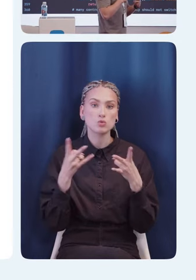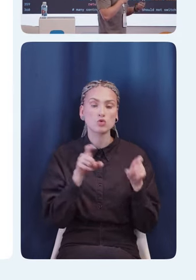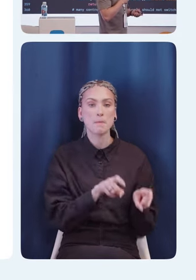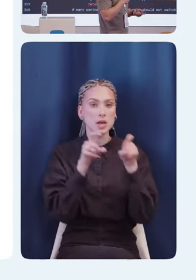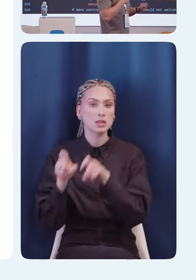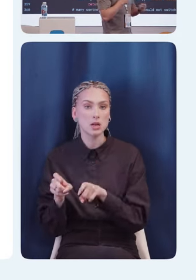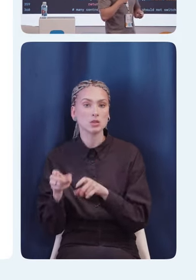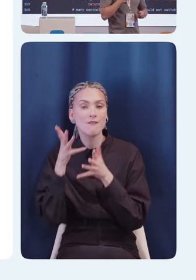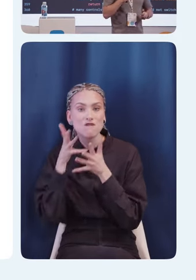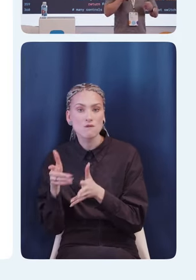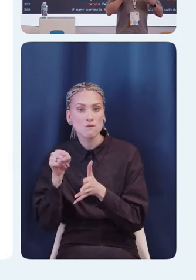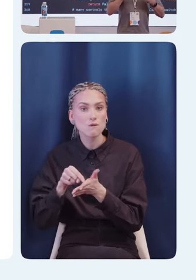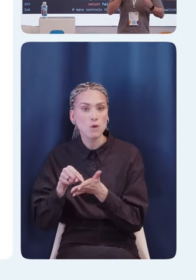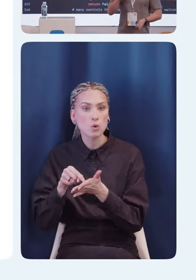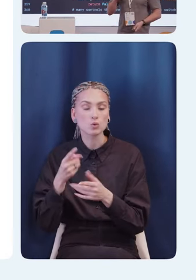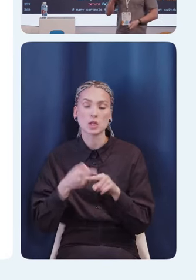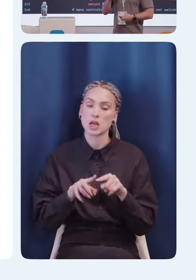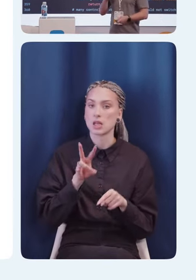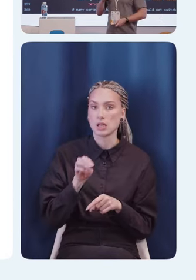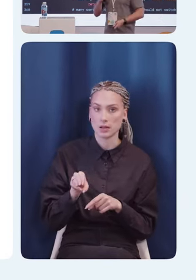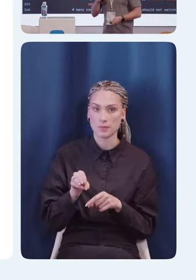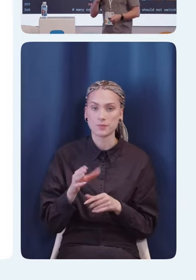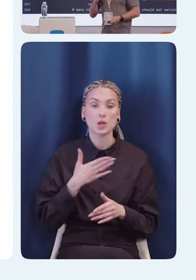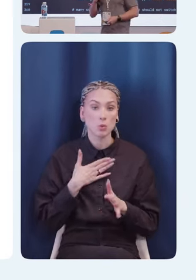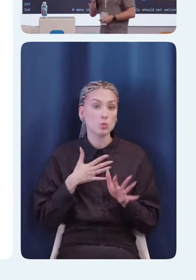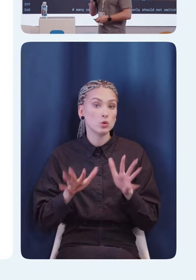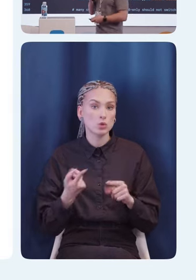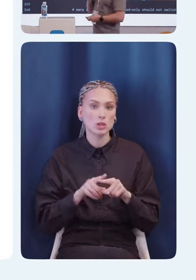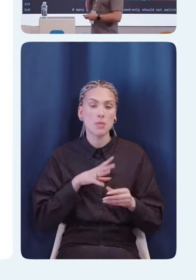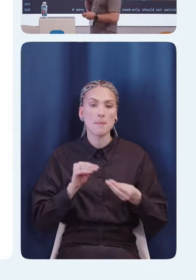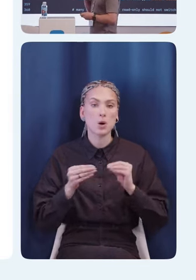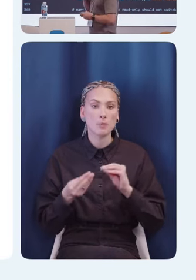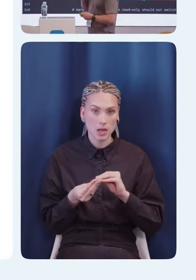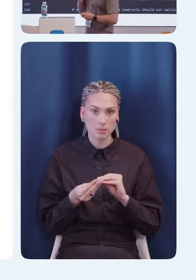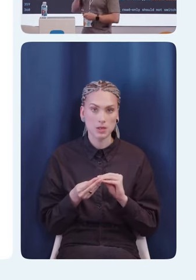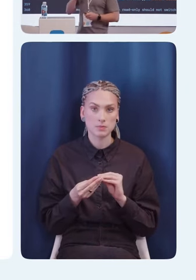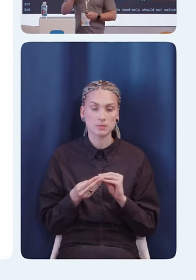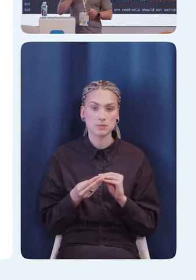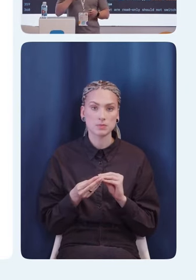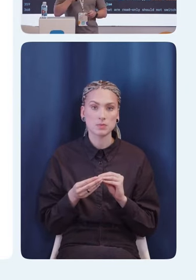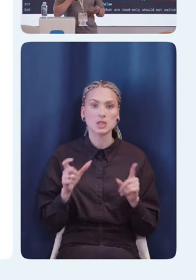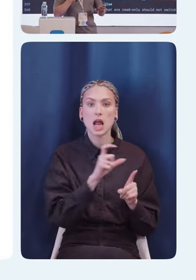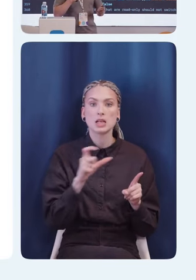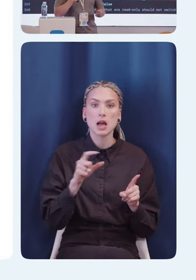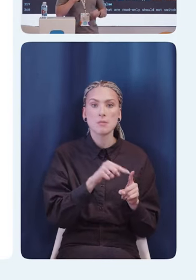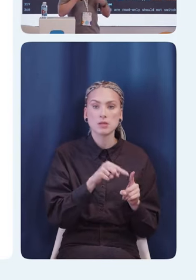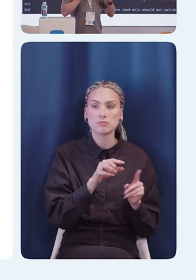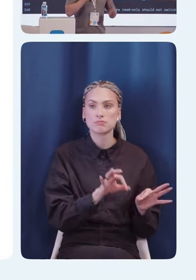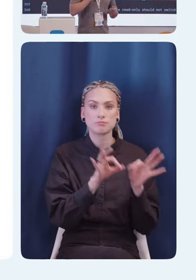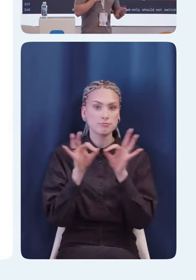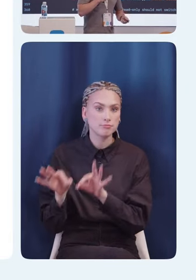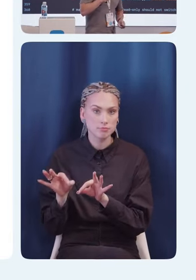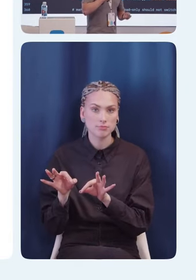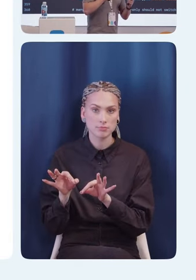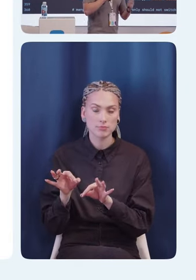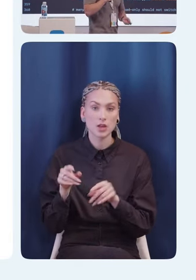элемент в режим фокуса или нет. В моем случае, в частности, это была проблема с элементами с ролью list и list item. Вот в